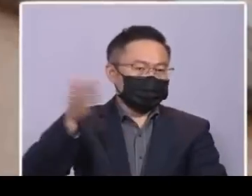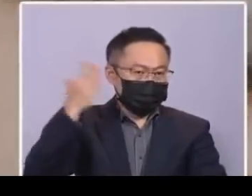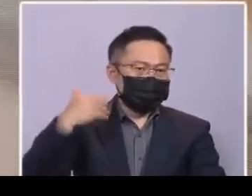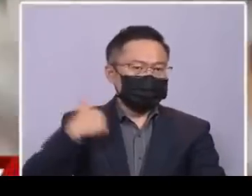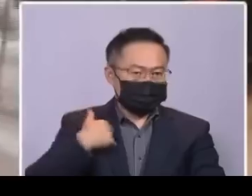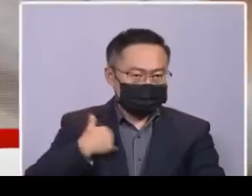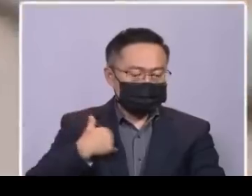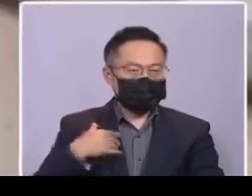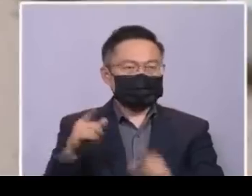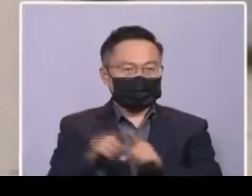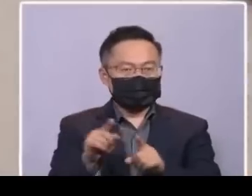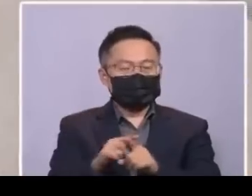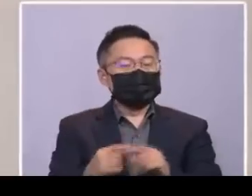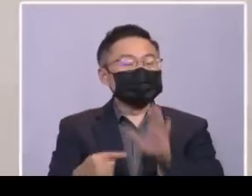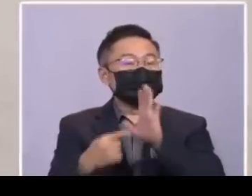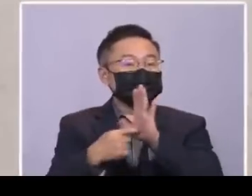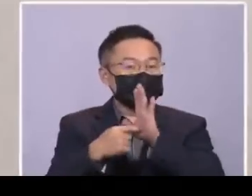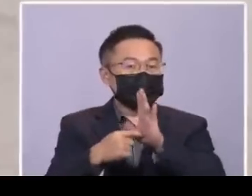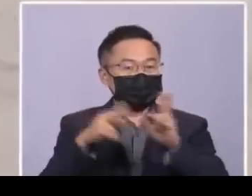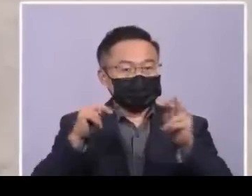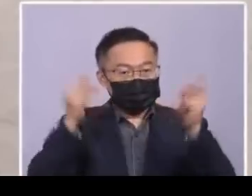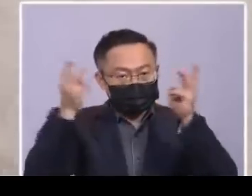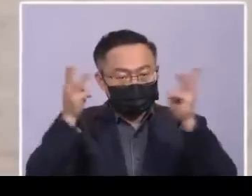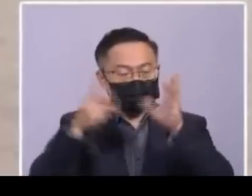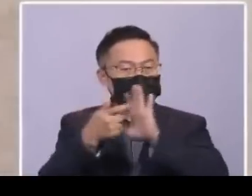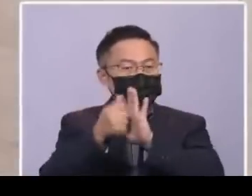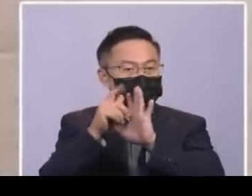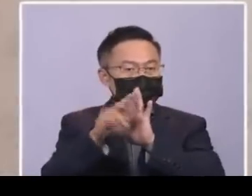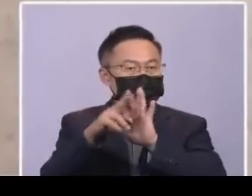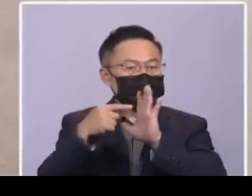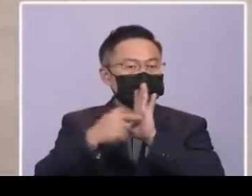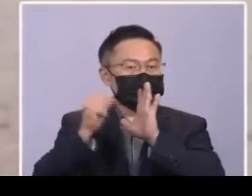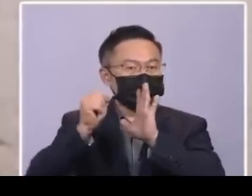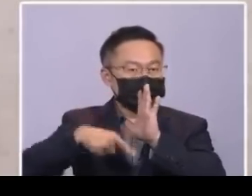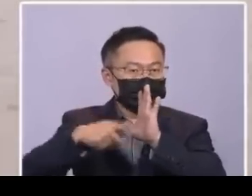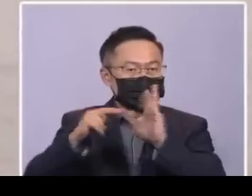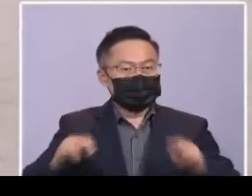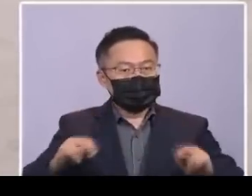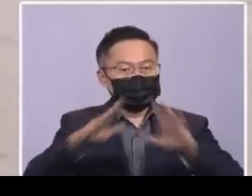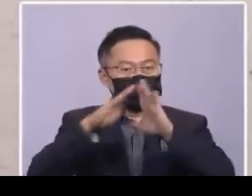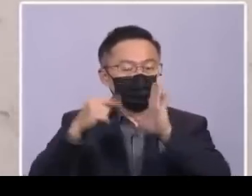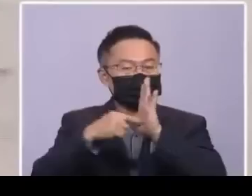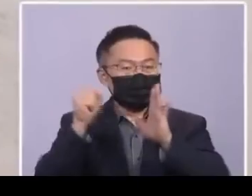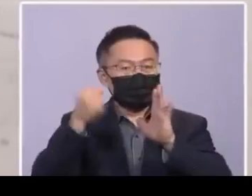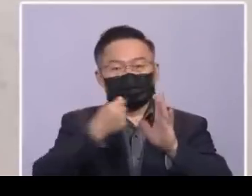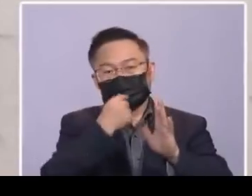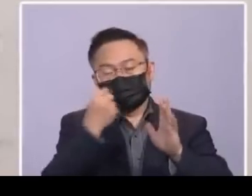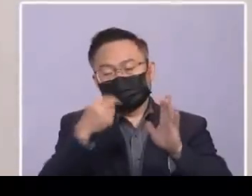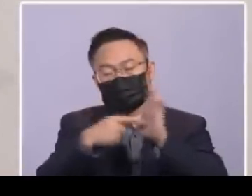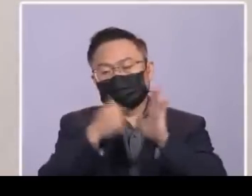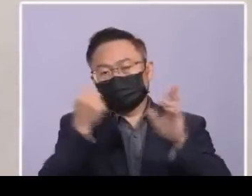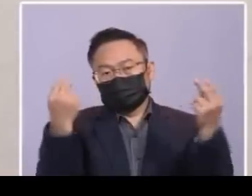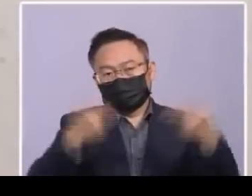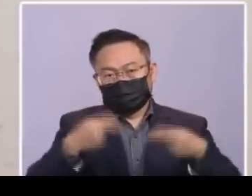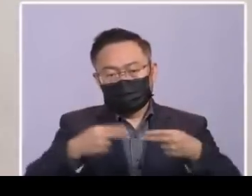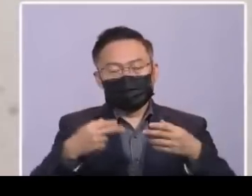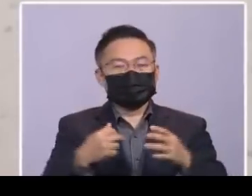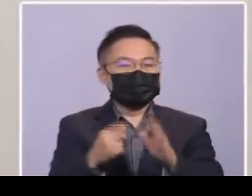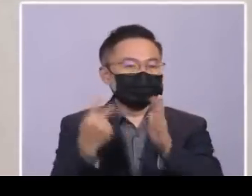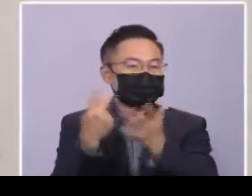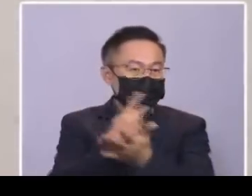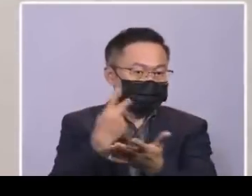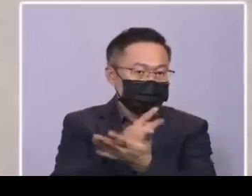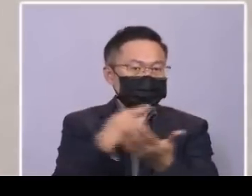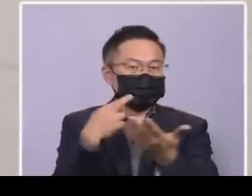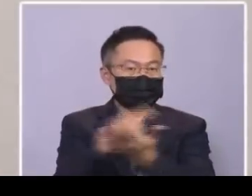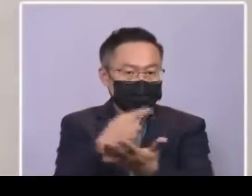งบางแห่งด้วยในจังหวัดนครสวรรค์อุทัยธานีชัยนาทสุพรรณบุรีนครปฐมสมุทรสงครามสมุทรสาครกาญจนบุรี